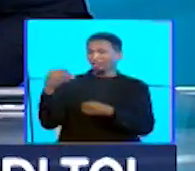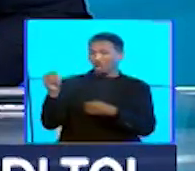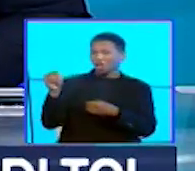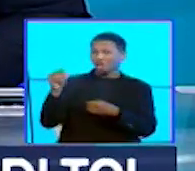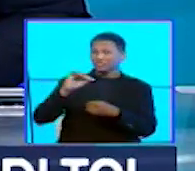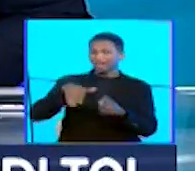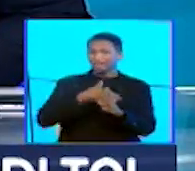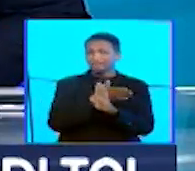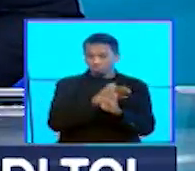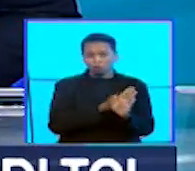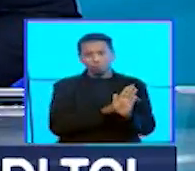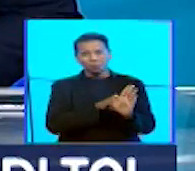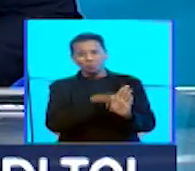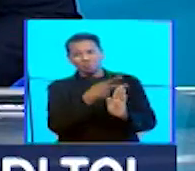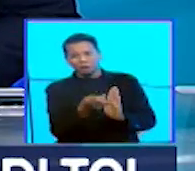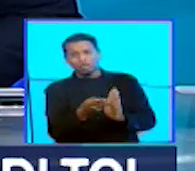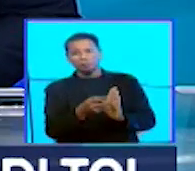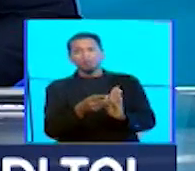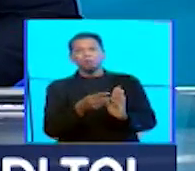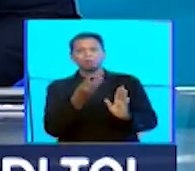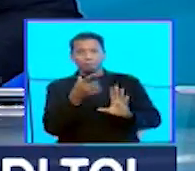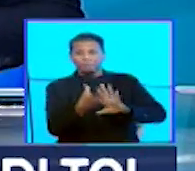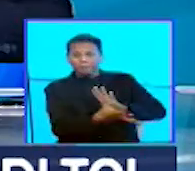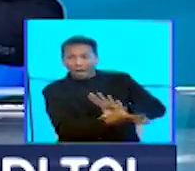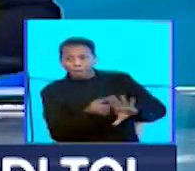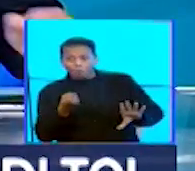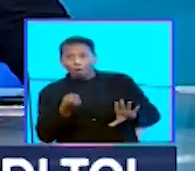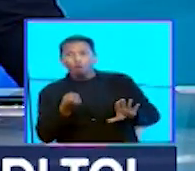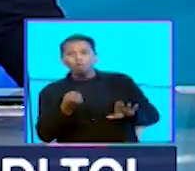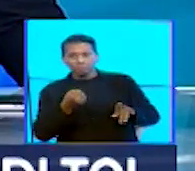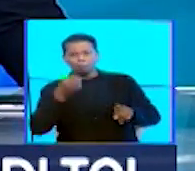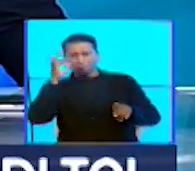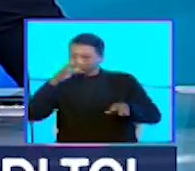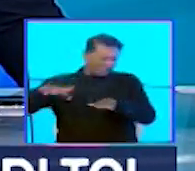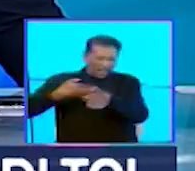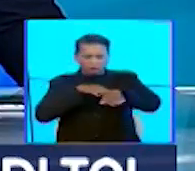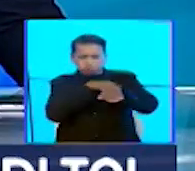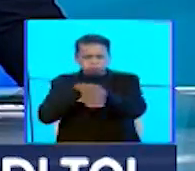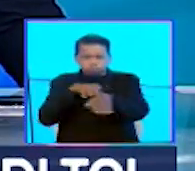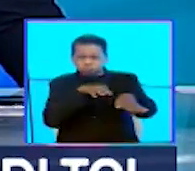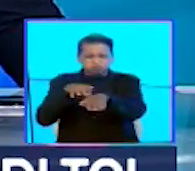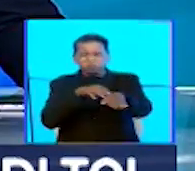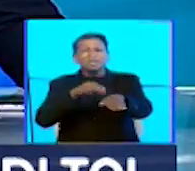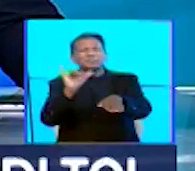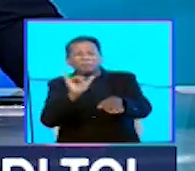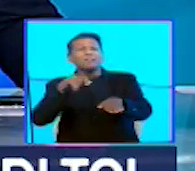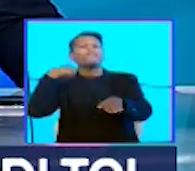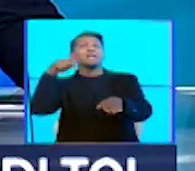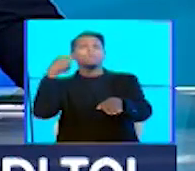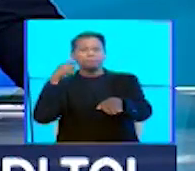Probolinggo, Jawa Timur layaknya seperti adegan film aksi. Polisi memblokade pintu keluar tol dan melepaskan tembakan